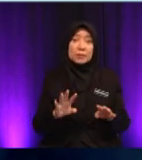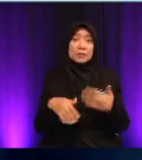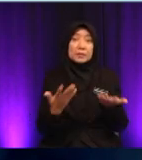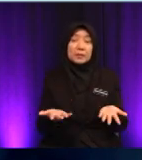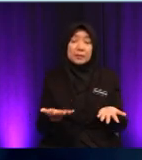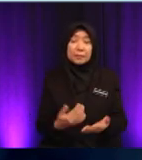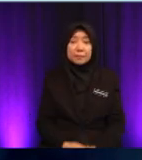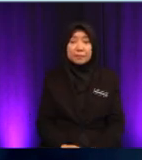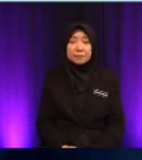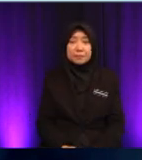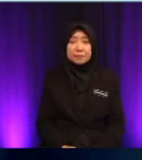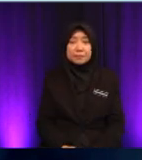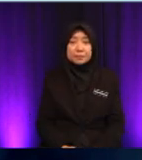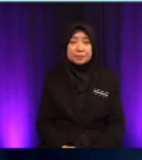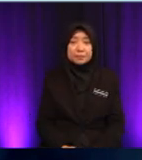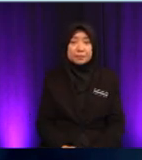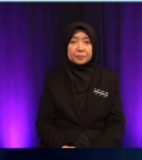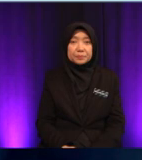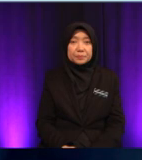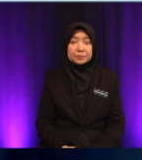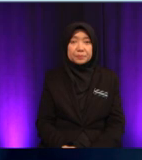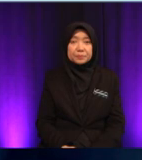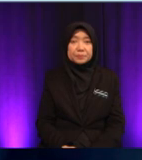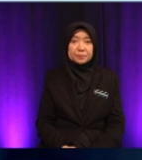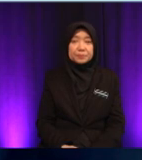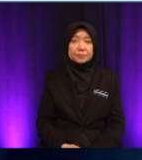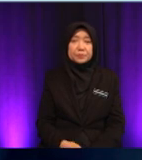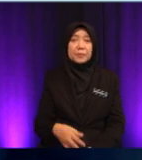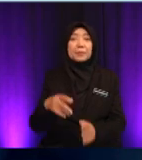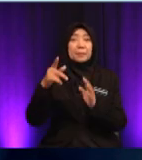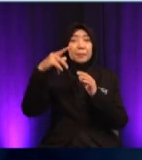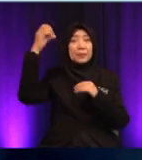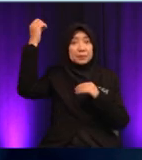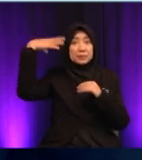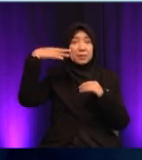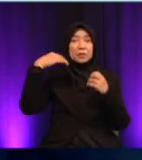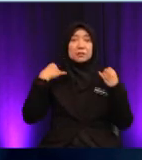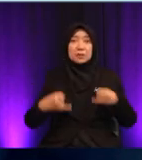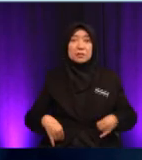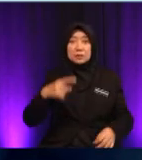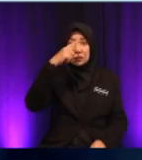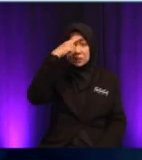kalau pada manusia pada manusia sebenarnya pemancah jasa hitam sebab